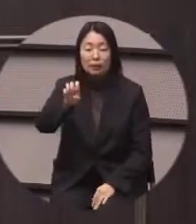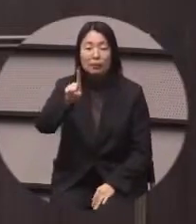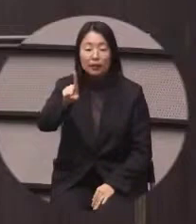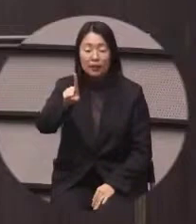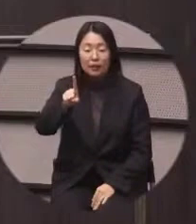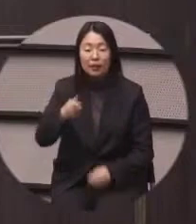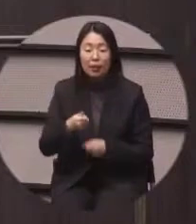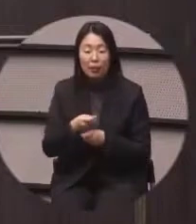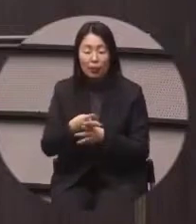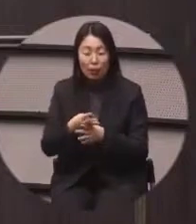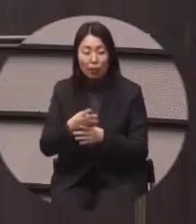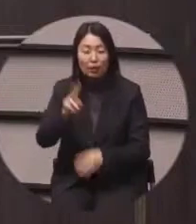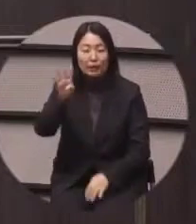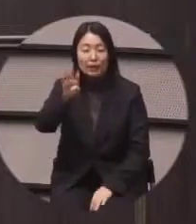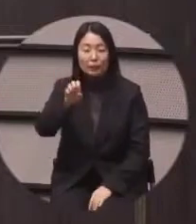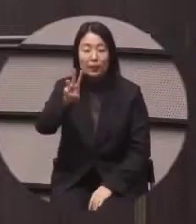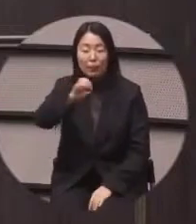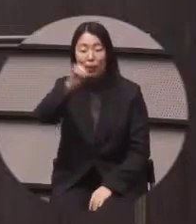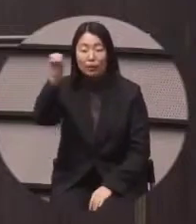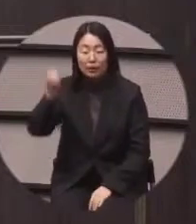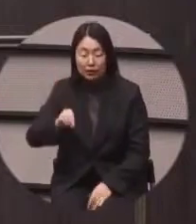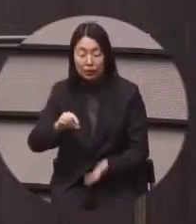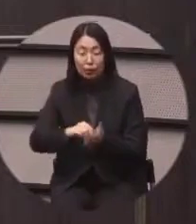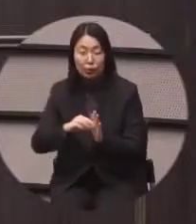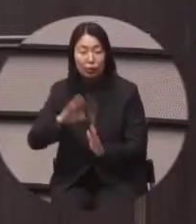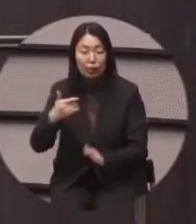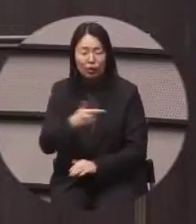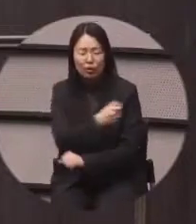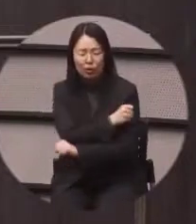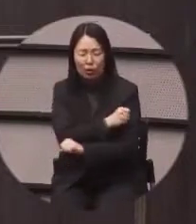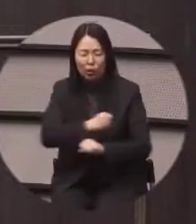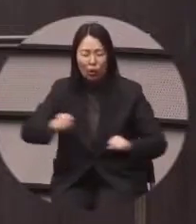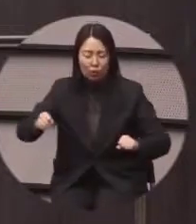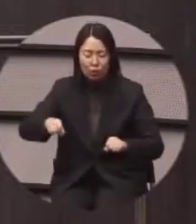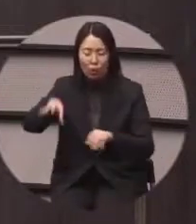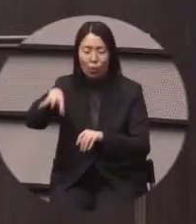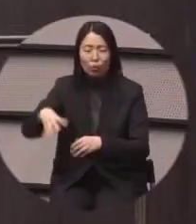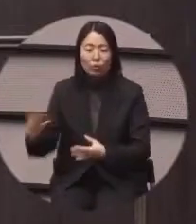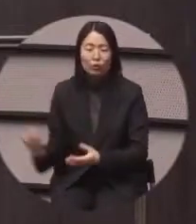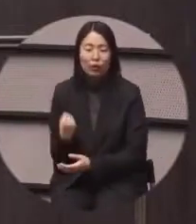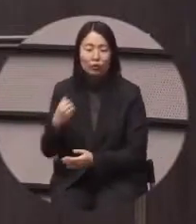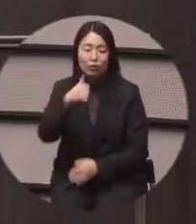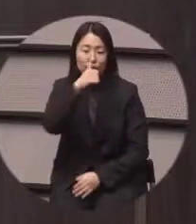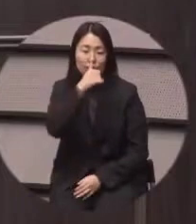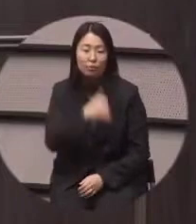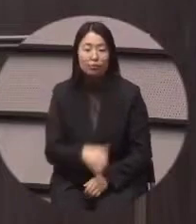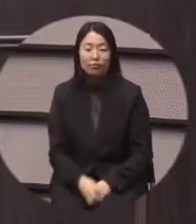431평방킬로미터 대비 43%에 해당하는 상당히 넓은 면적을 차지하고 있습니다.